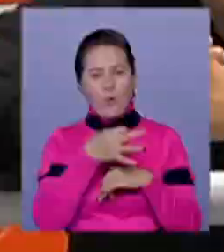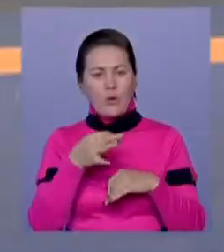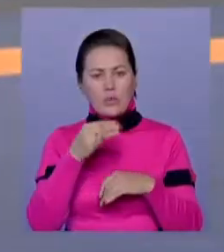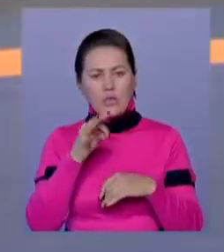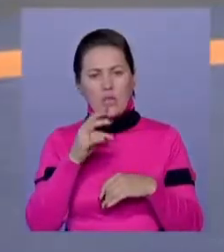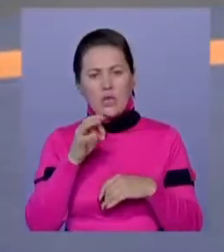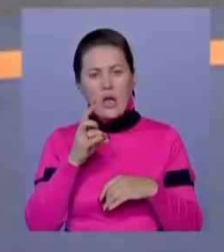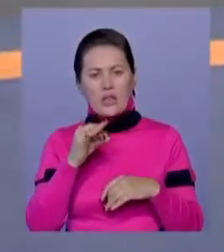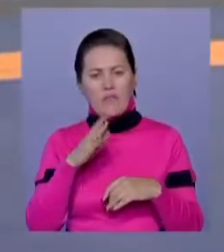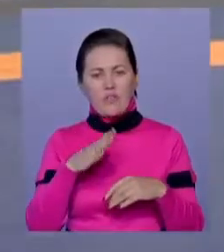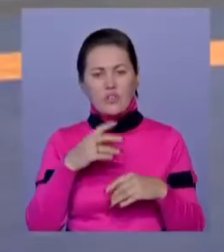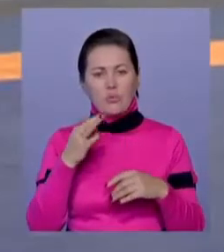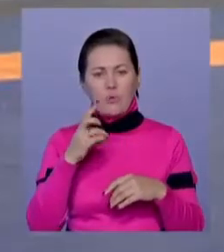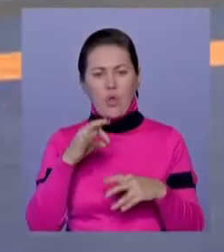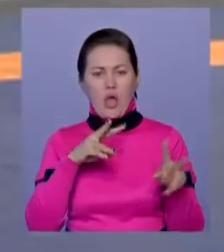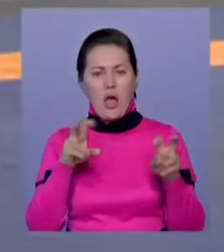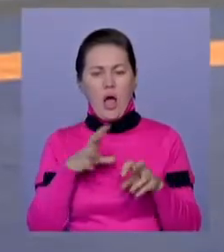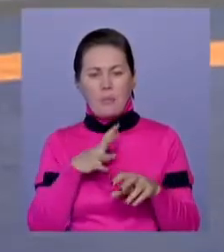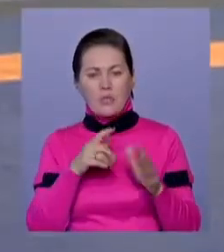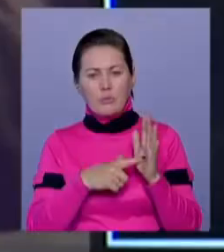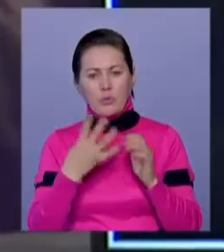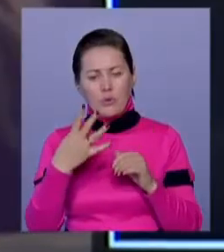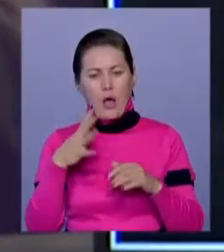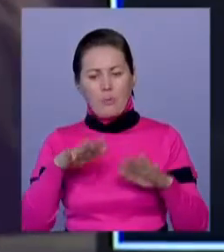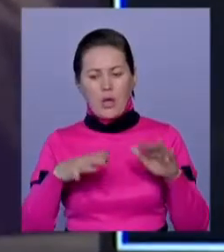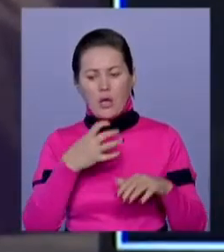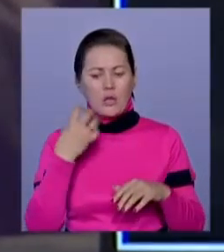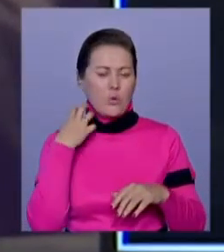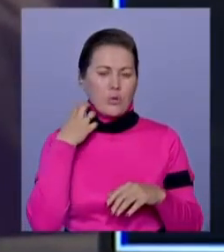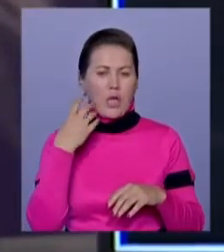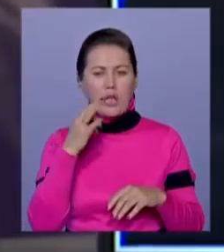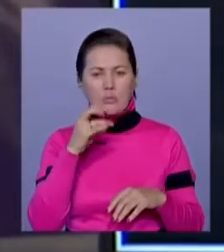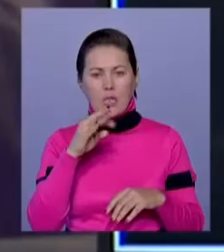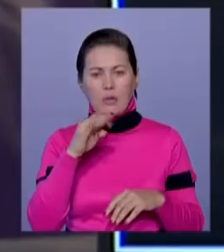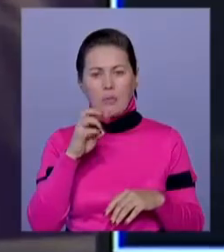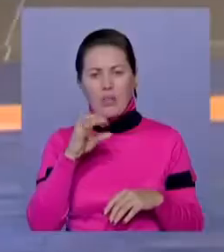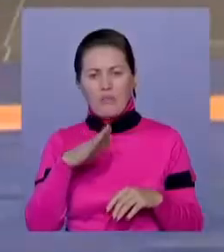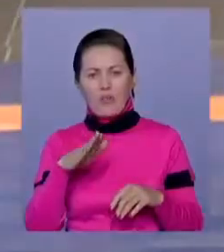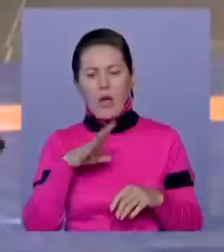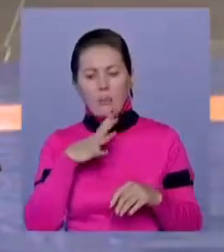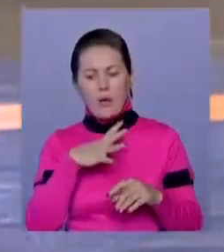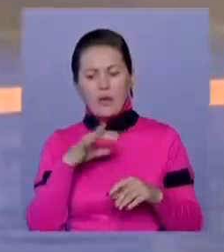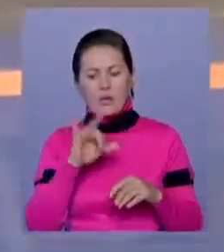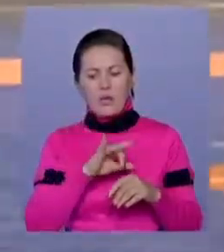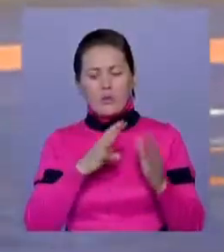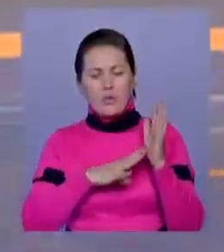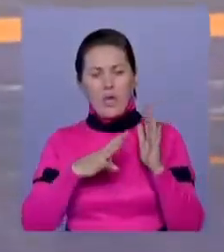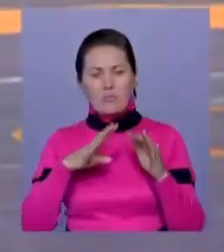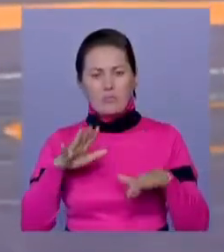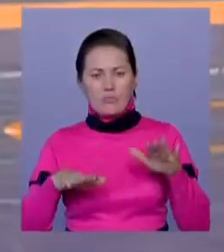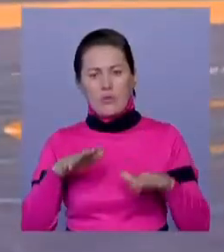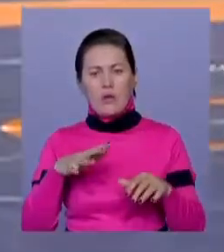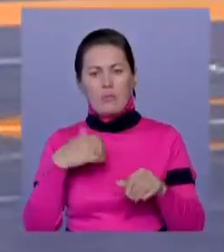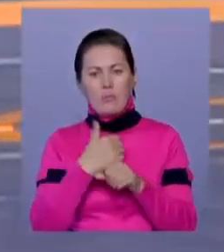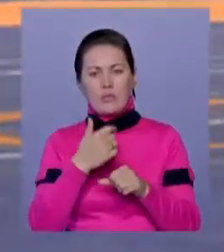Ержан Еренғайыпов чемпион атанса, 74 келі салмақта қызылордалық Ғалымжан Әбдірахманов ол жалады. Ал 90 келінің бас